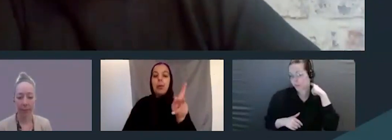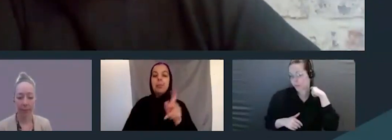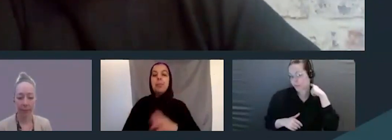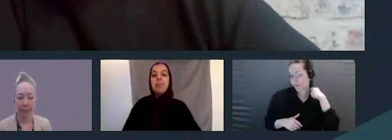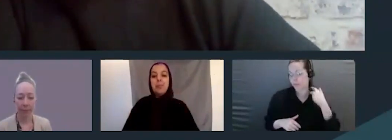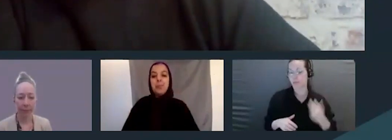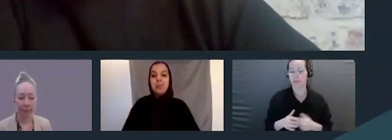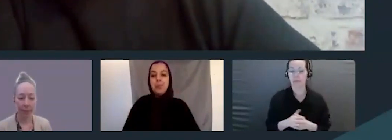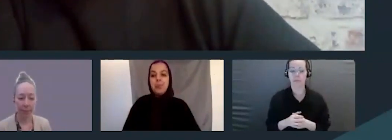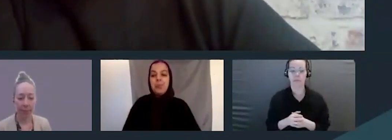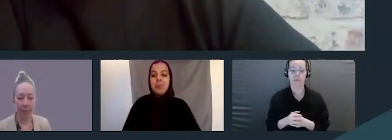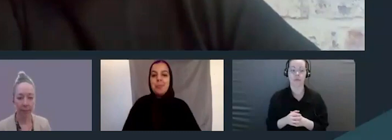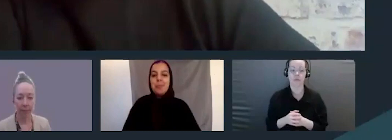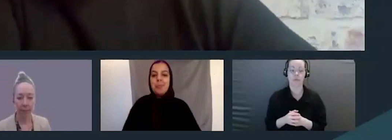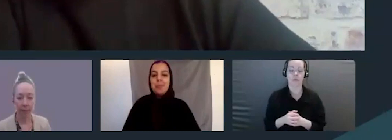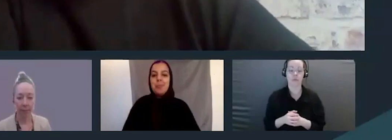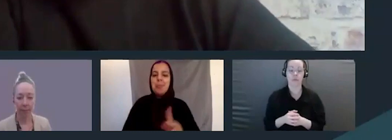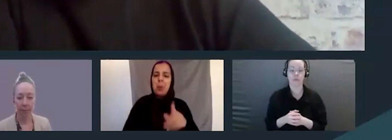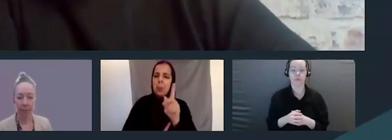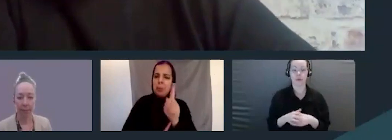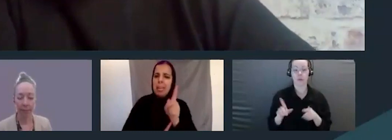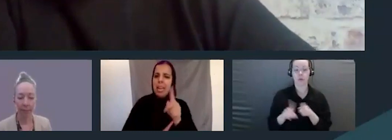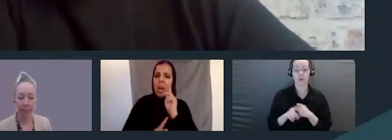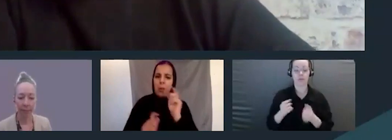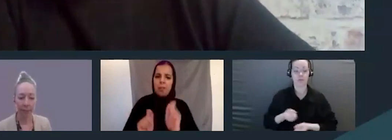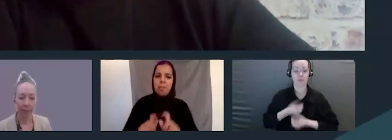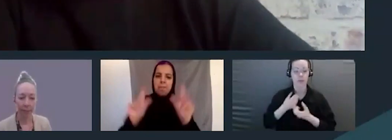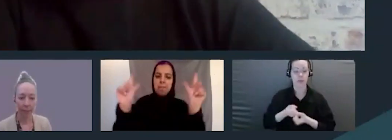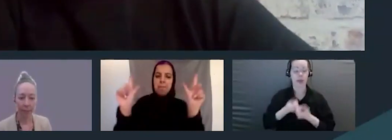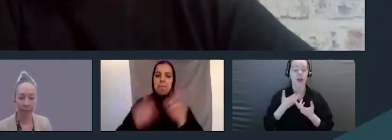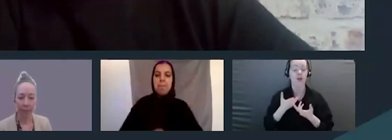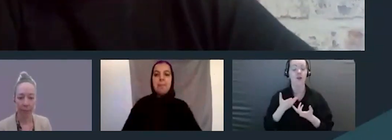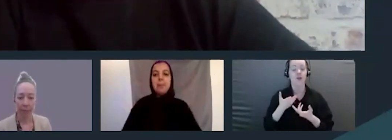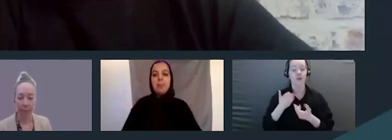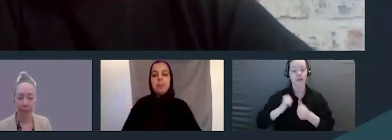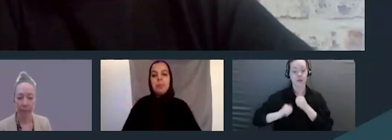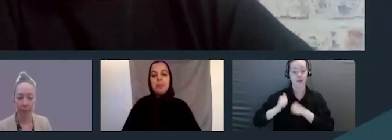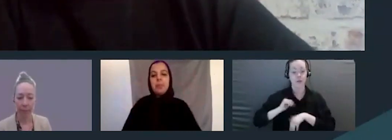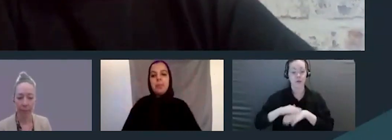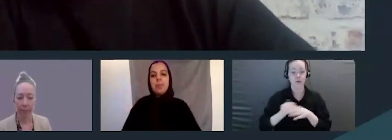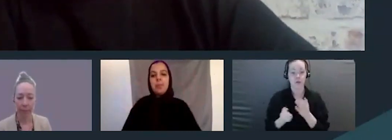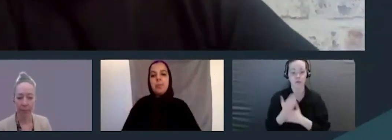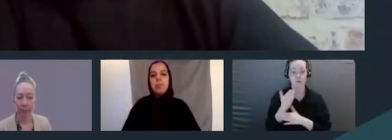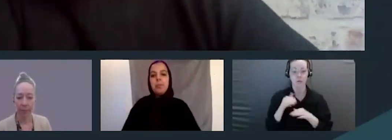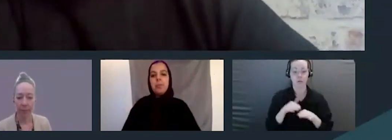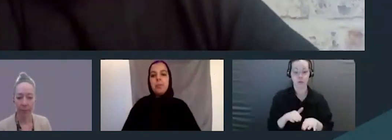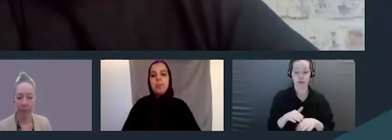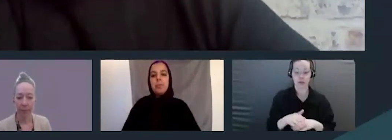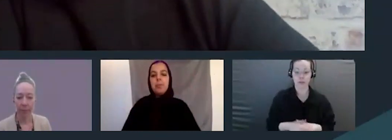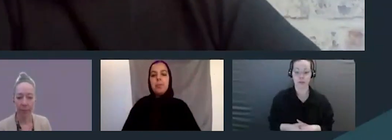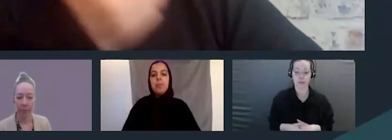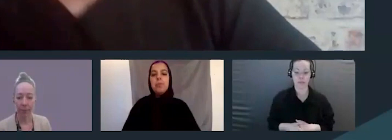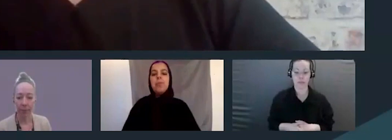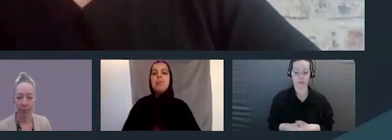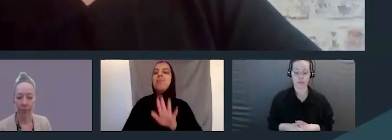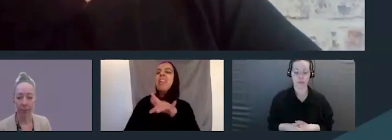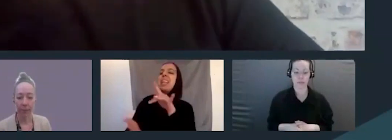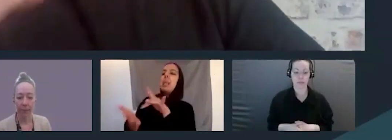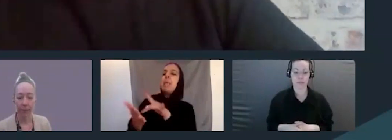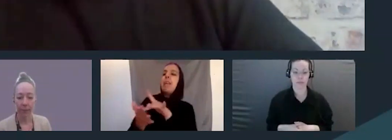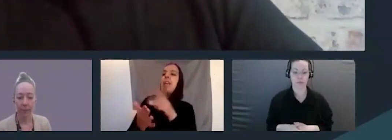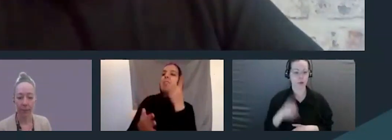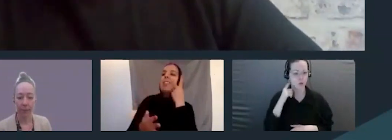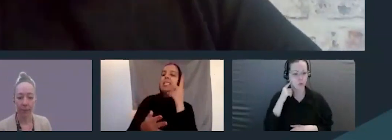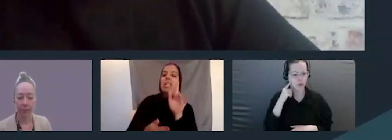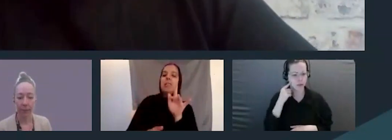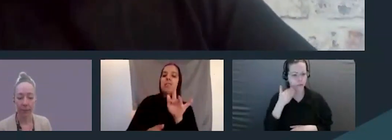Donnez-moi un instant. Je veux, dans le milieu, il y a un bouton qui